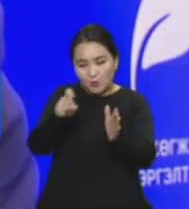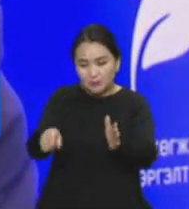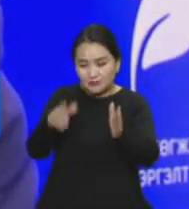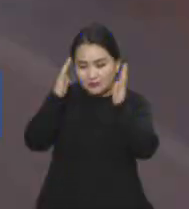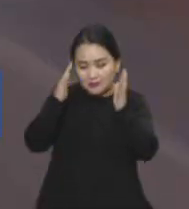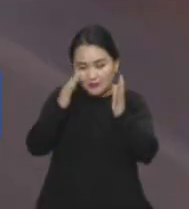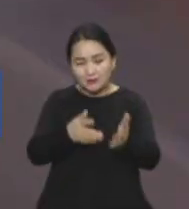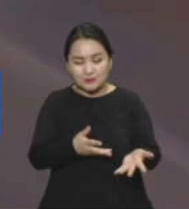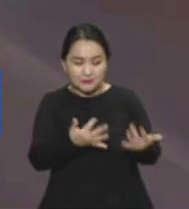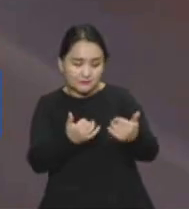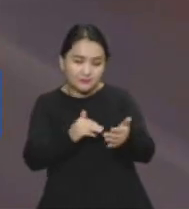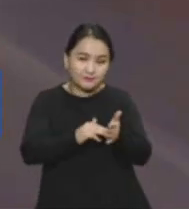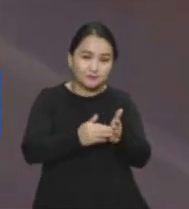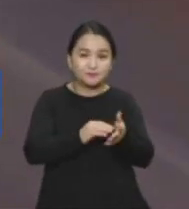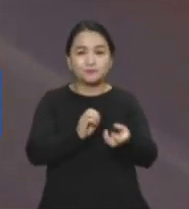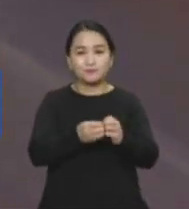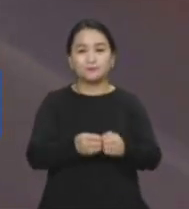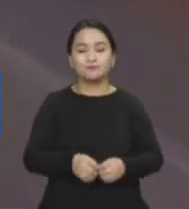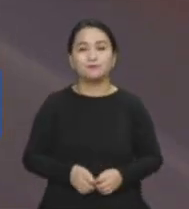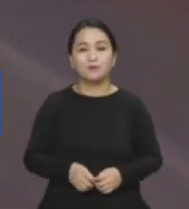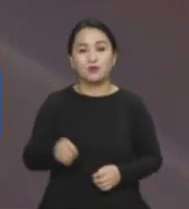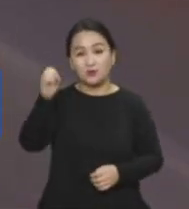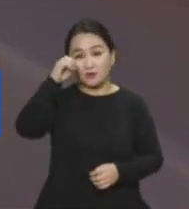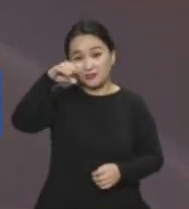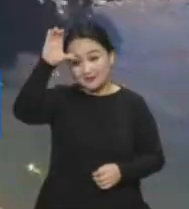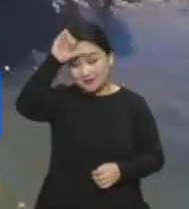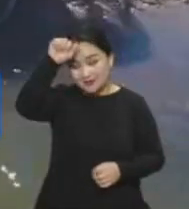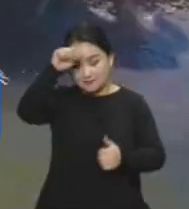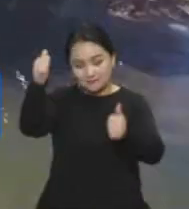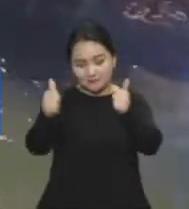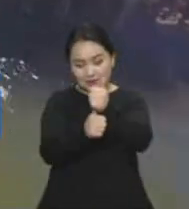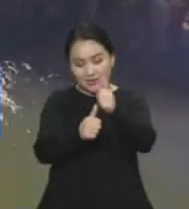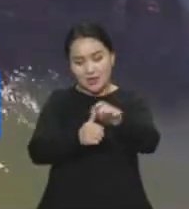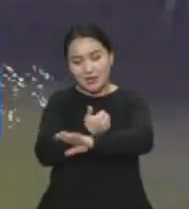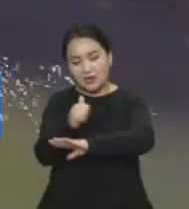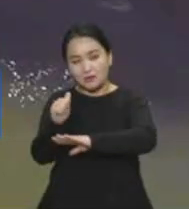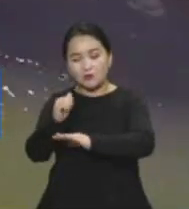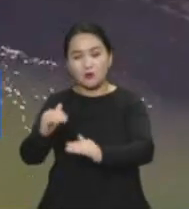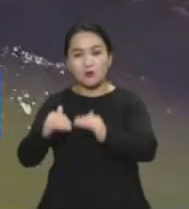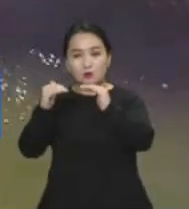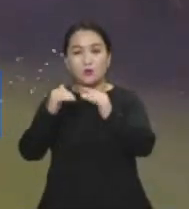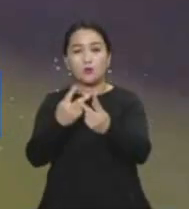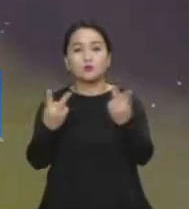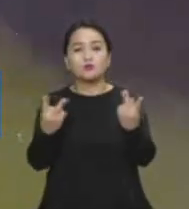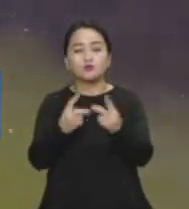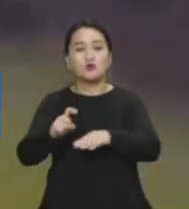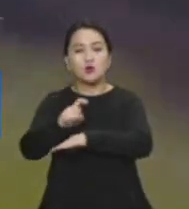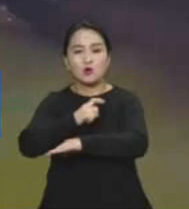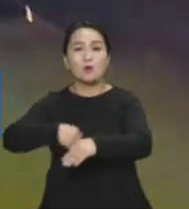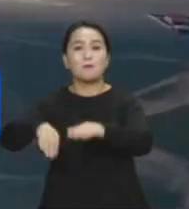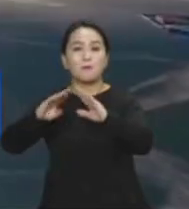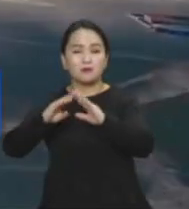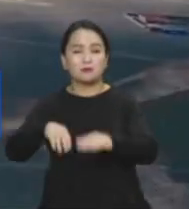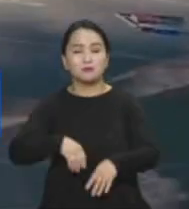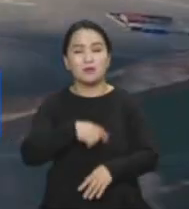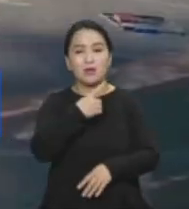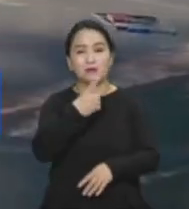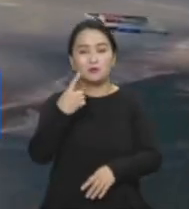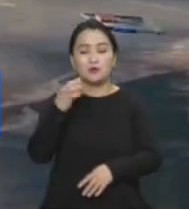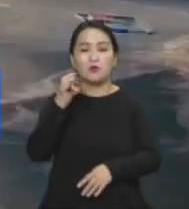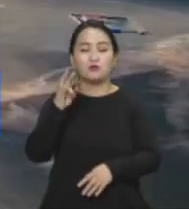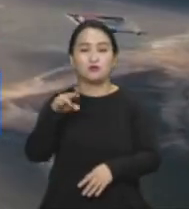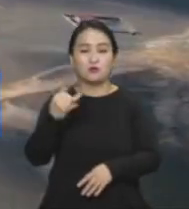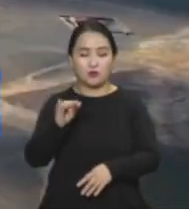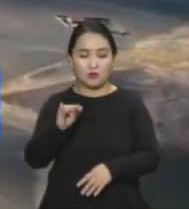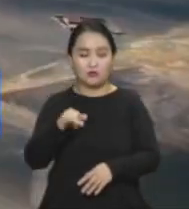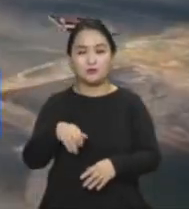хийсэн байна. Ерхэн сайдын дэргэд альжуулчлалыг хөгжүүлэх үндэсний ороо байгуулагдлаа. Тус орооны ажлын албыг 11 оронтой байхаар засгийн